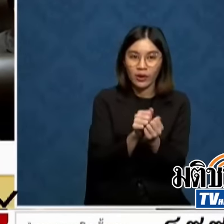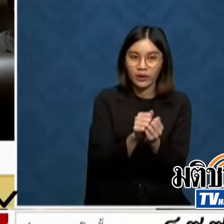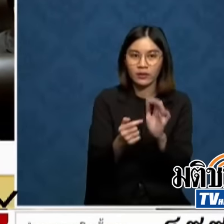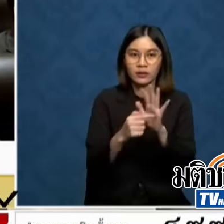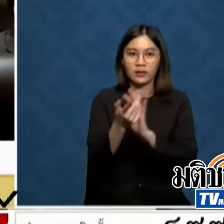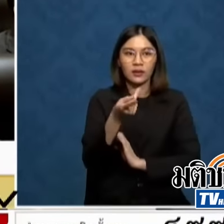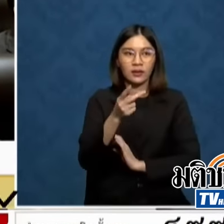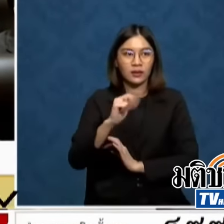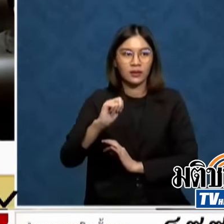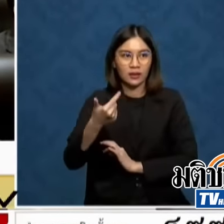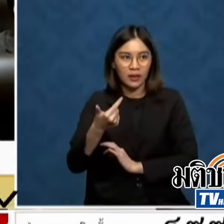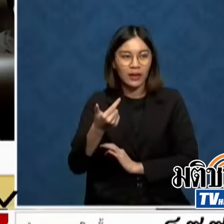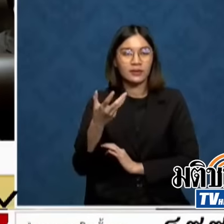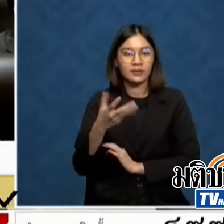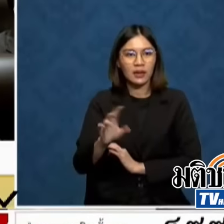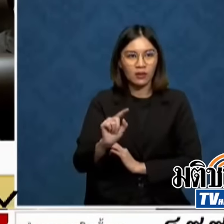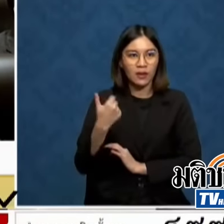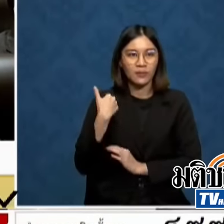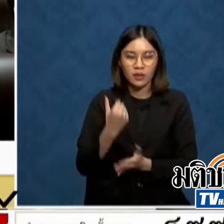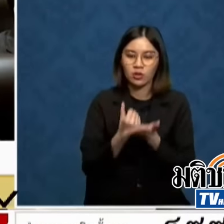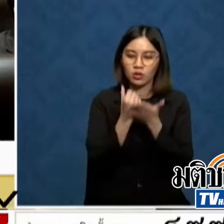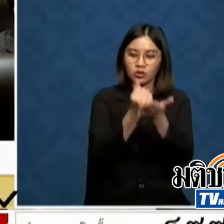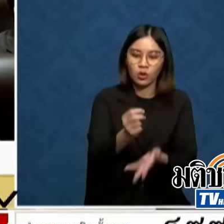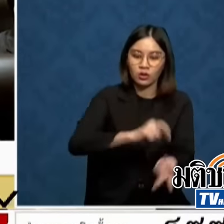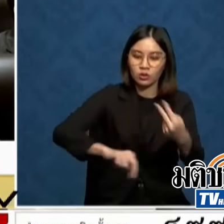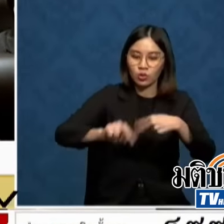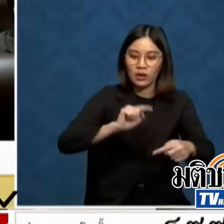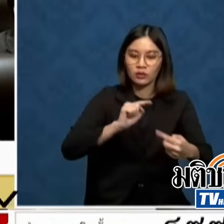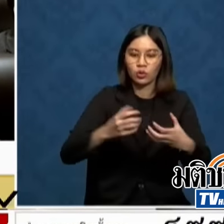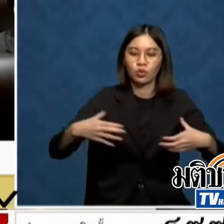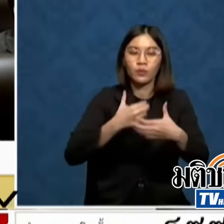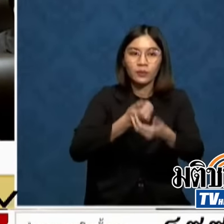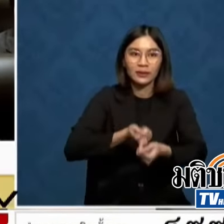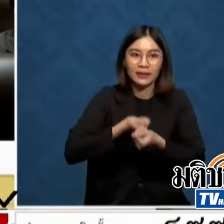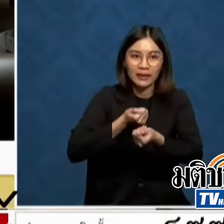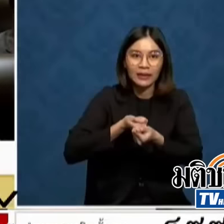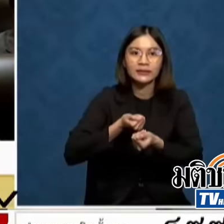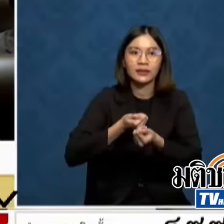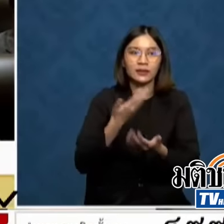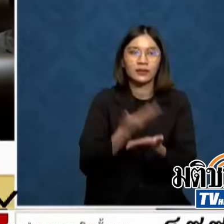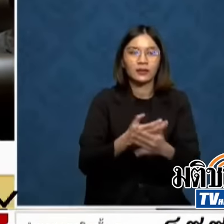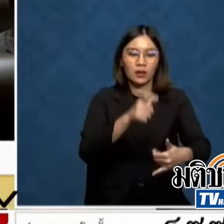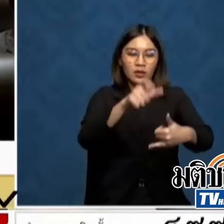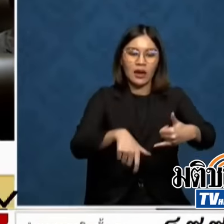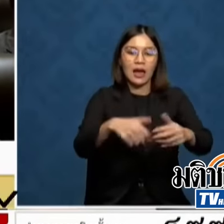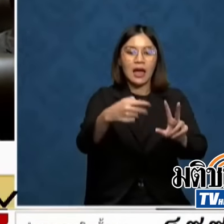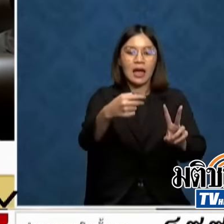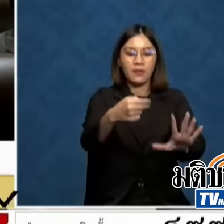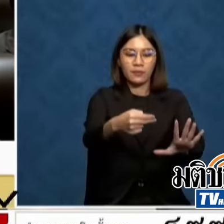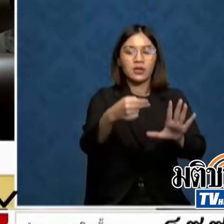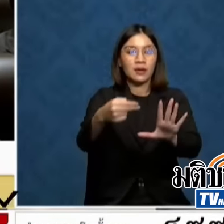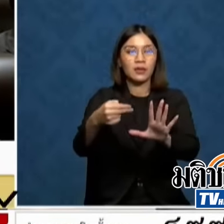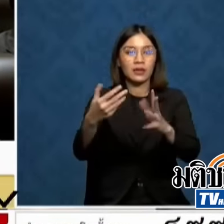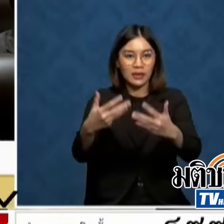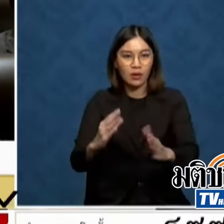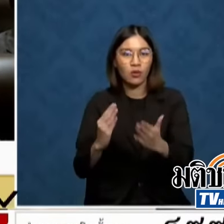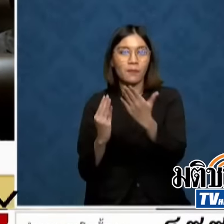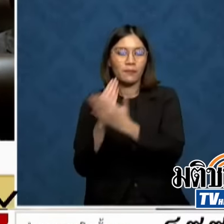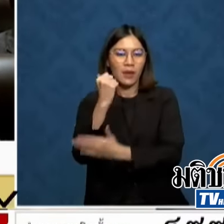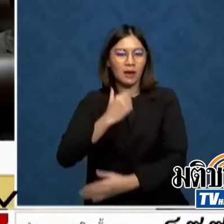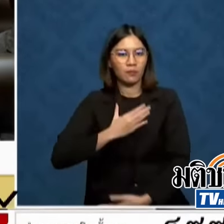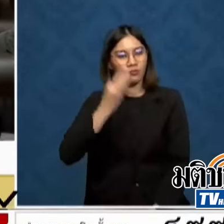ดแล้วก็ได้รับการเยียวยาช่วยเหลือให้กับเกษตรกรรายละ 50,000 บาทไปแล้วเมื่อสำเร็จผ